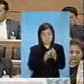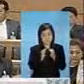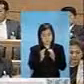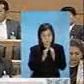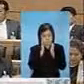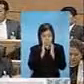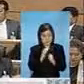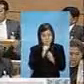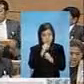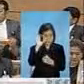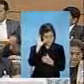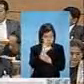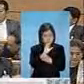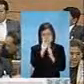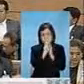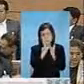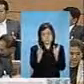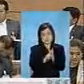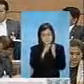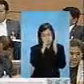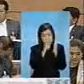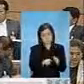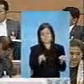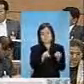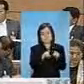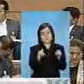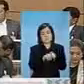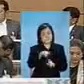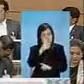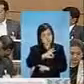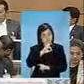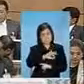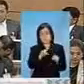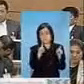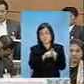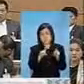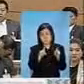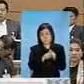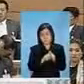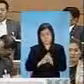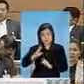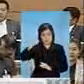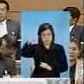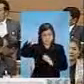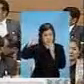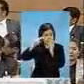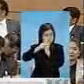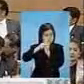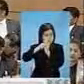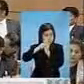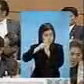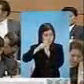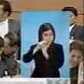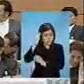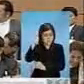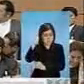นทำหน้าที่บังคับใช้กฎหมายก็เป็นปุถุชนหัวใจทำด้วยเนื้อ ครับ มีรักโลกโกรธหลงธรรมดาครับ ท่านหยุดครับท่